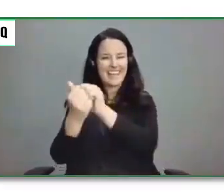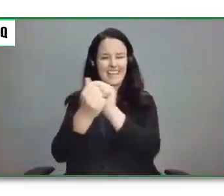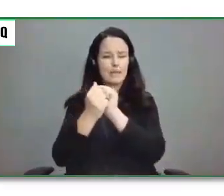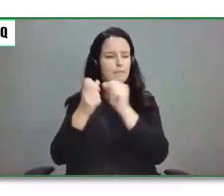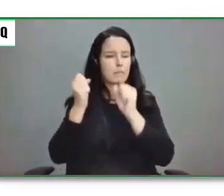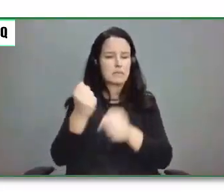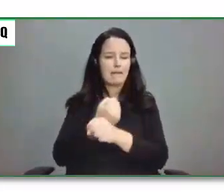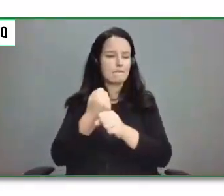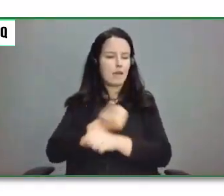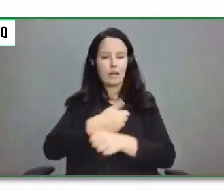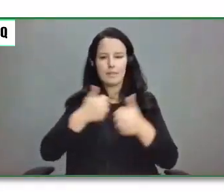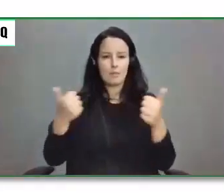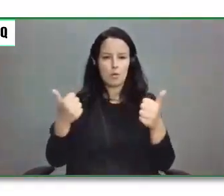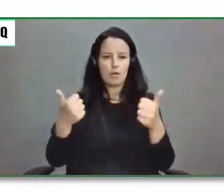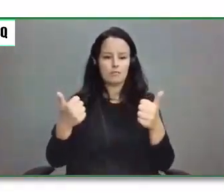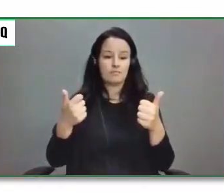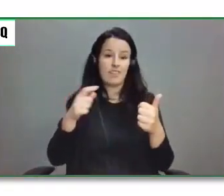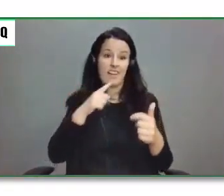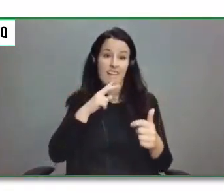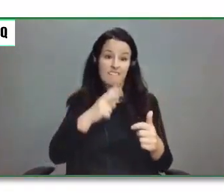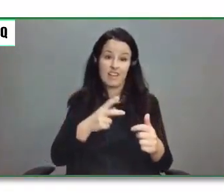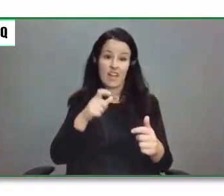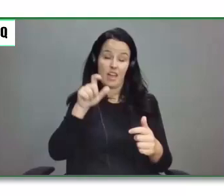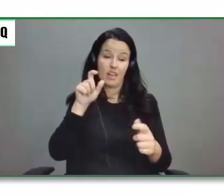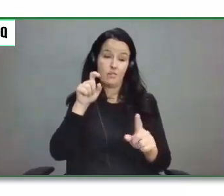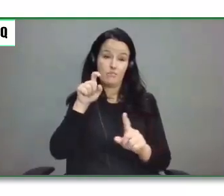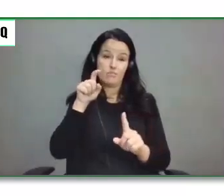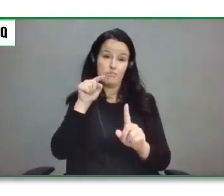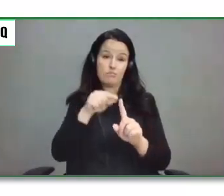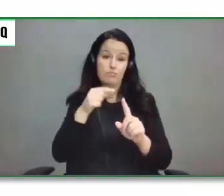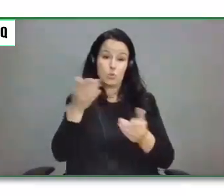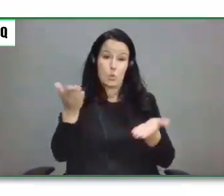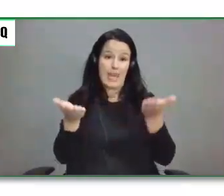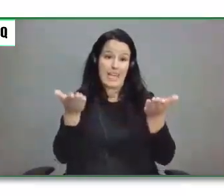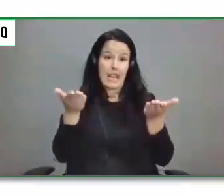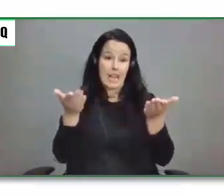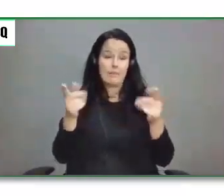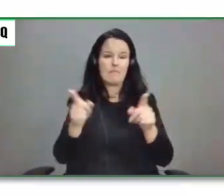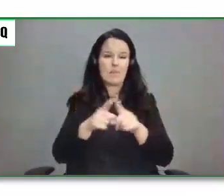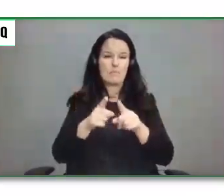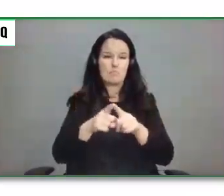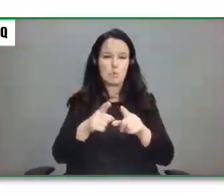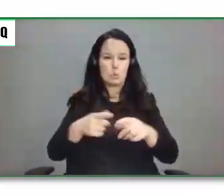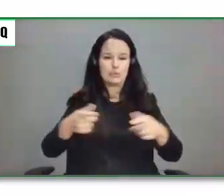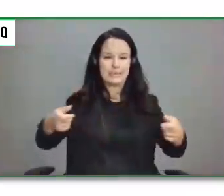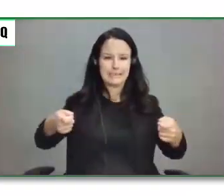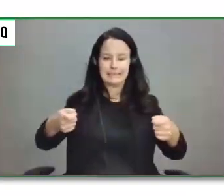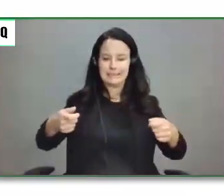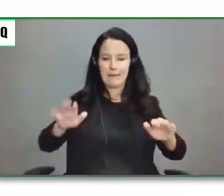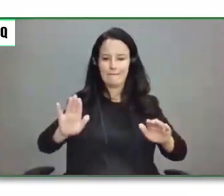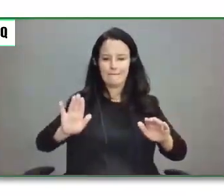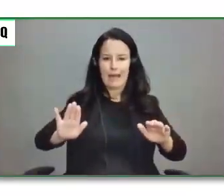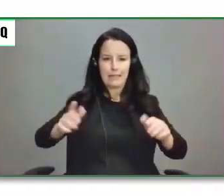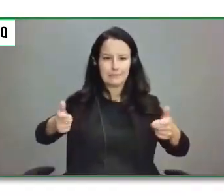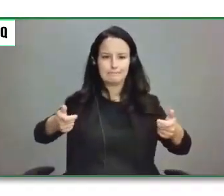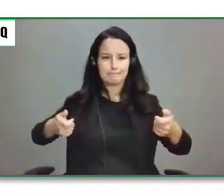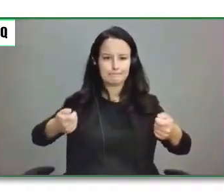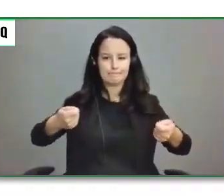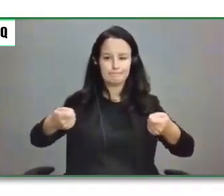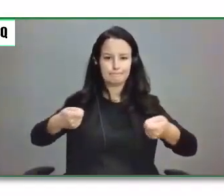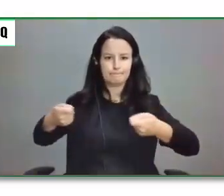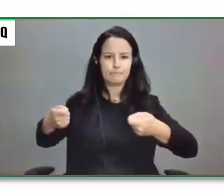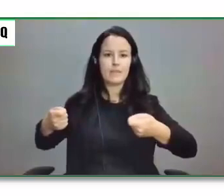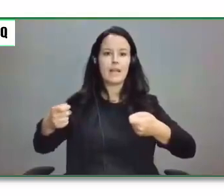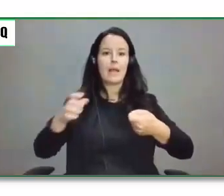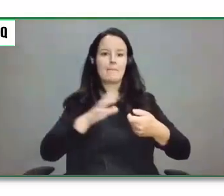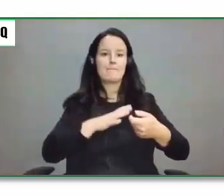s'agit d'équilibre, évidemment, et de garder les mains près des freins. Mais la personne qui conduit,